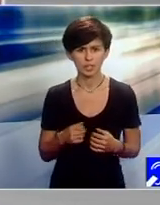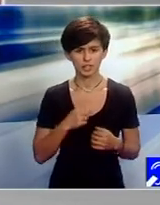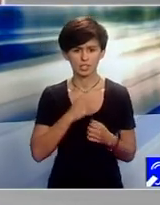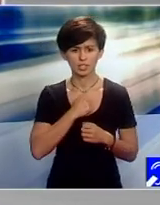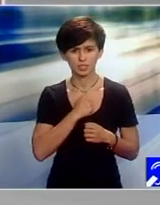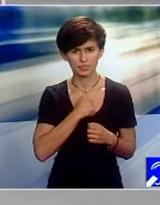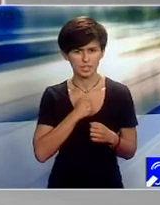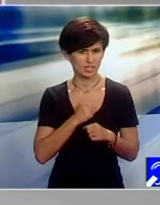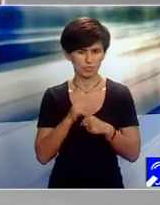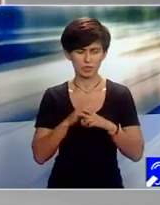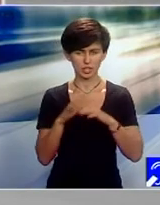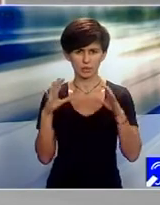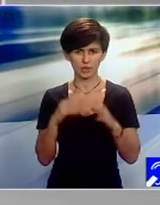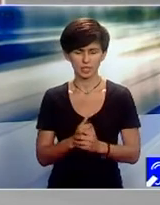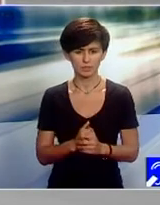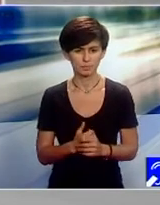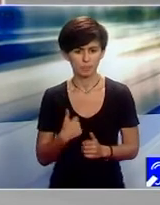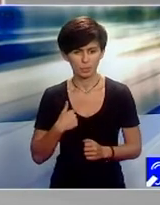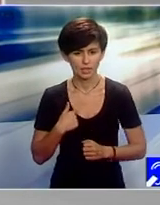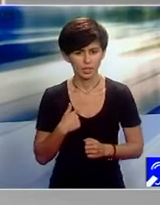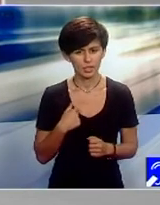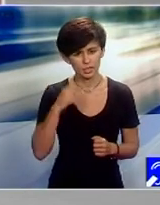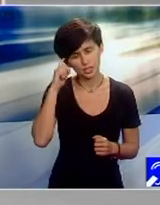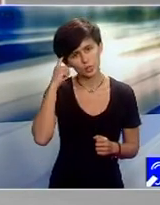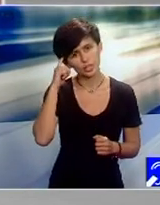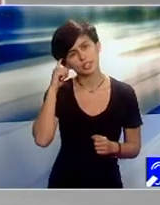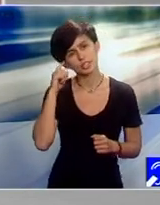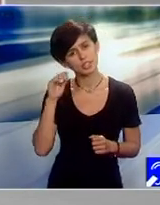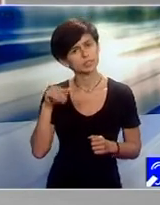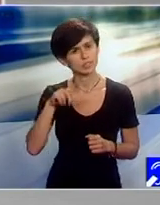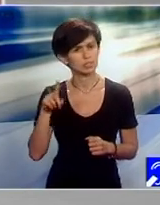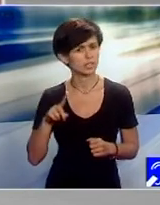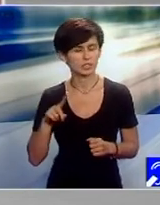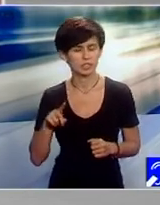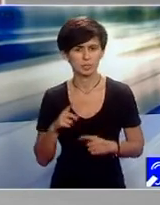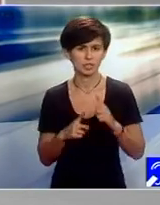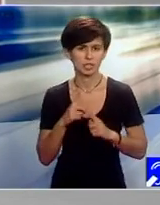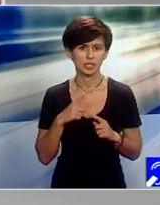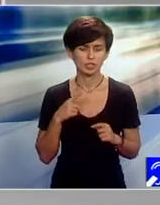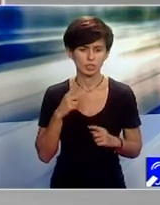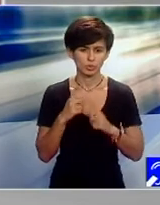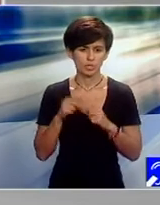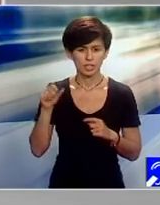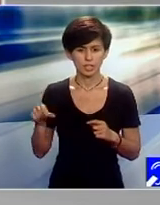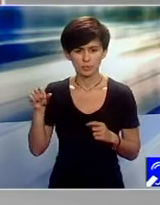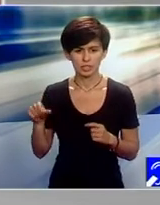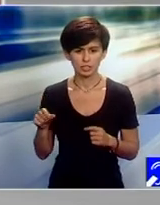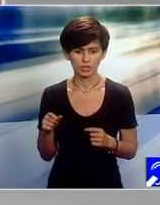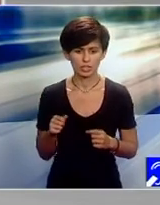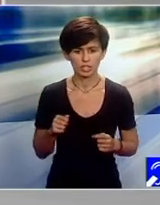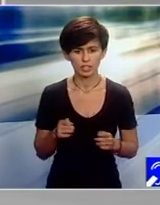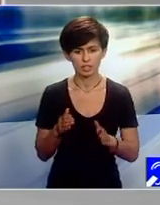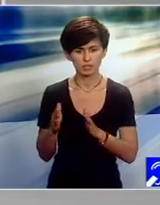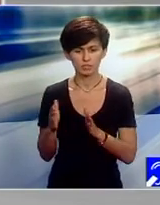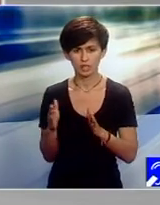o întrebare dacă există anumite categorii, anumite persoane care provin din anumite categorii, care pe timpul